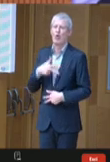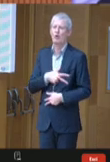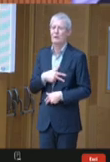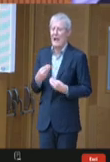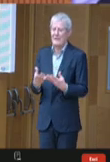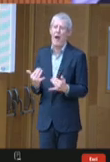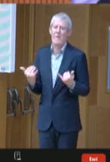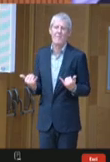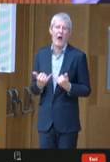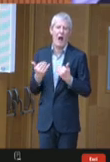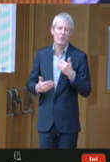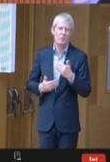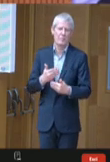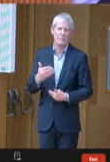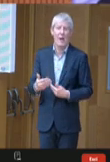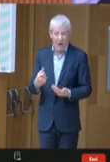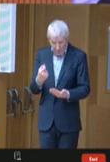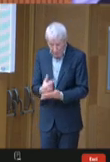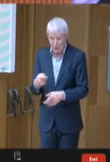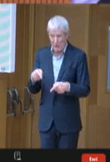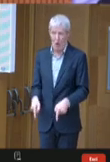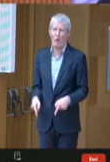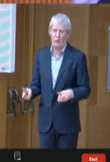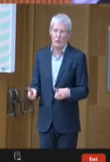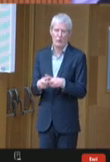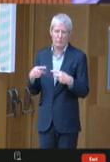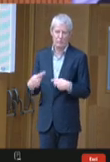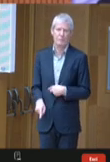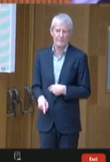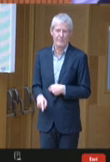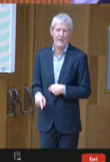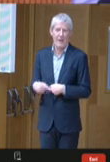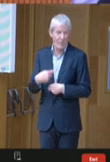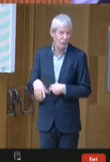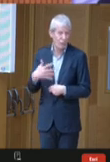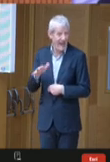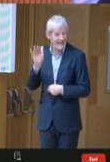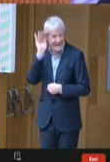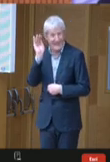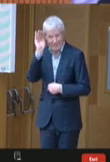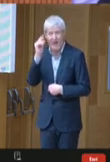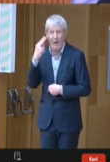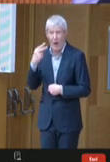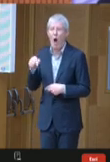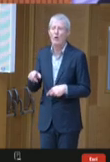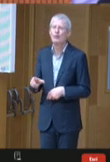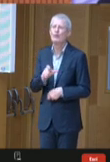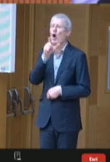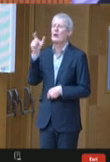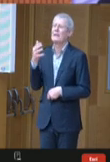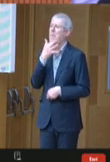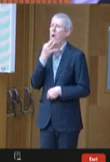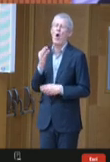l'intento fondamentale dell'incontro di oggi e, da quel che ho già potuto sentire e vedere, sarà una giornata davvero molto bella e molto